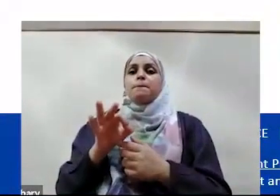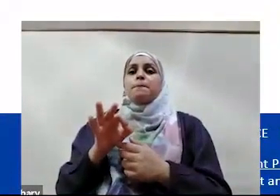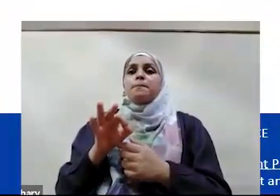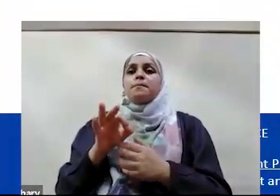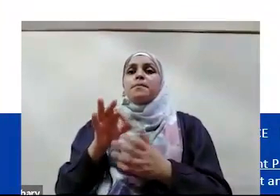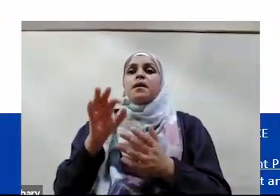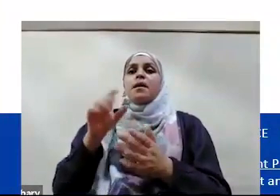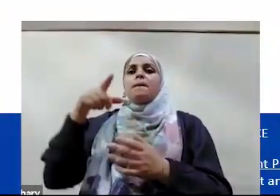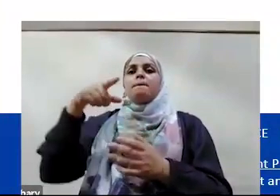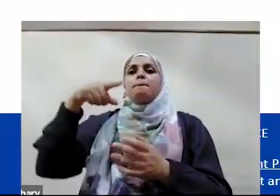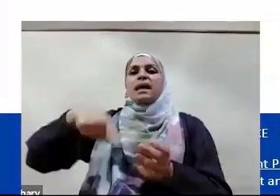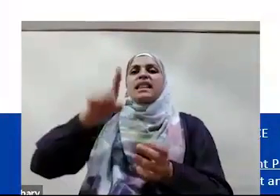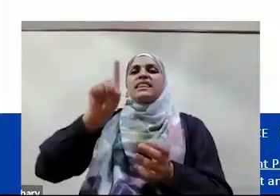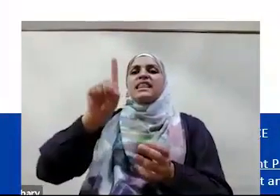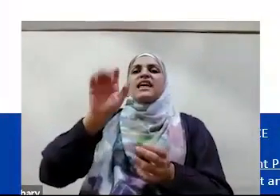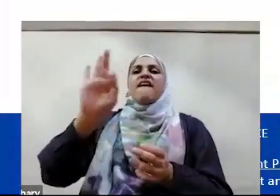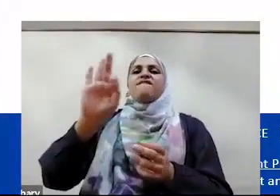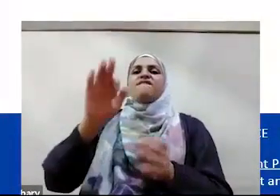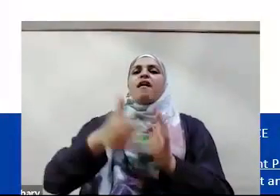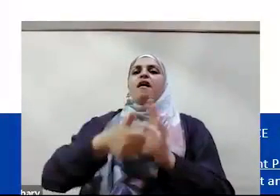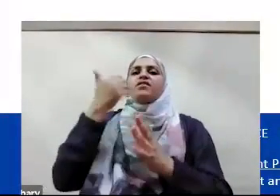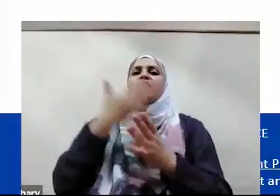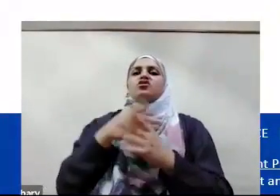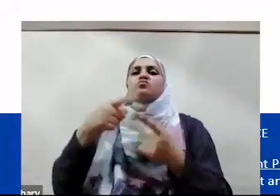PDF علشان برضو ده يكون أفضل